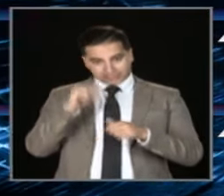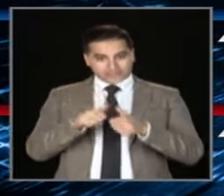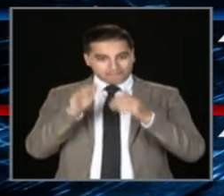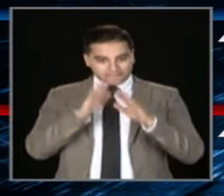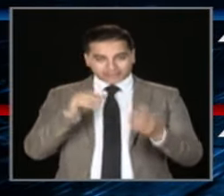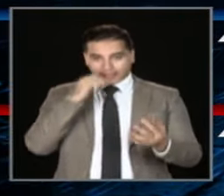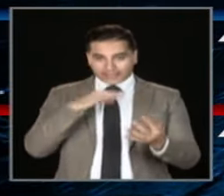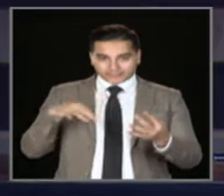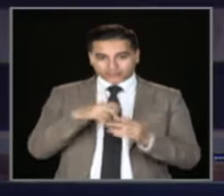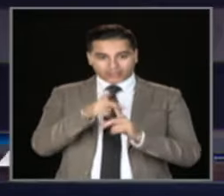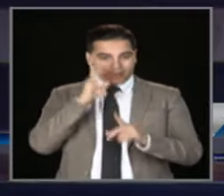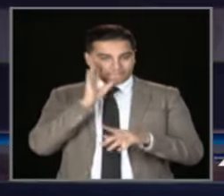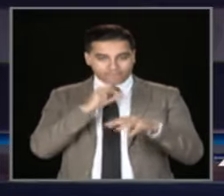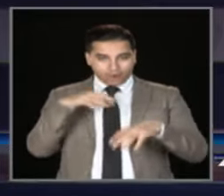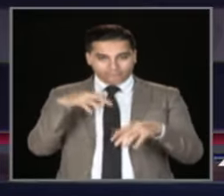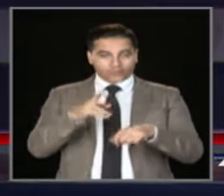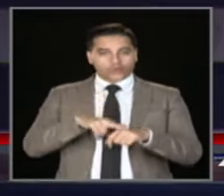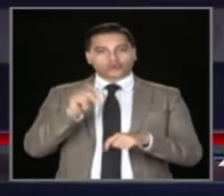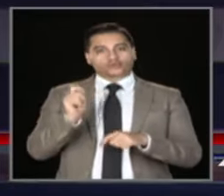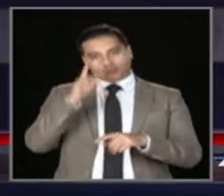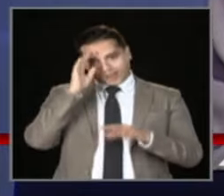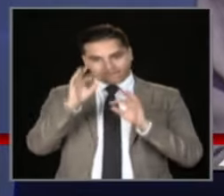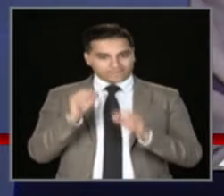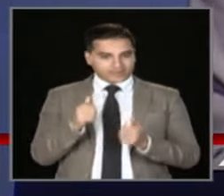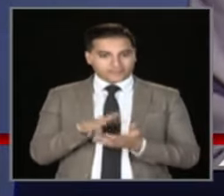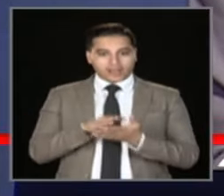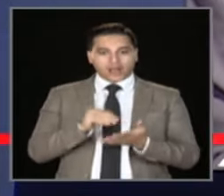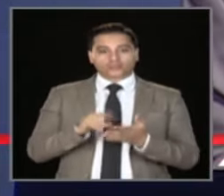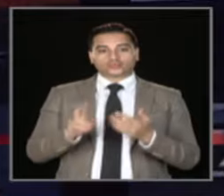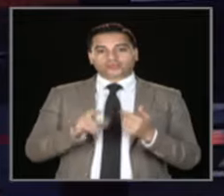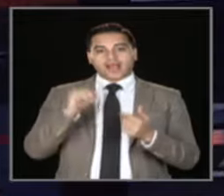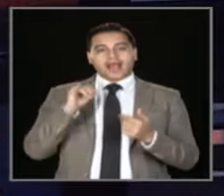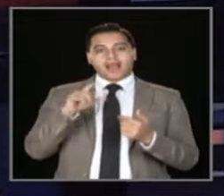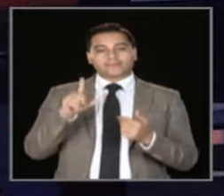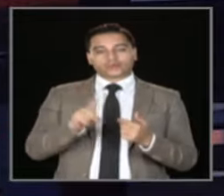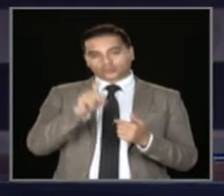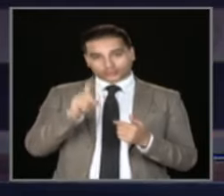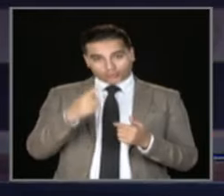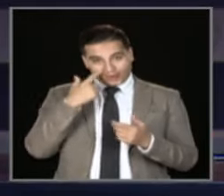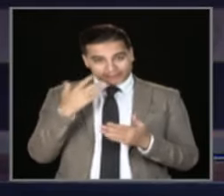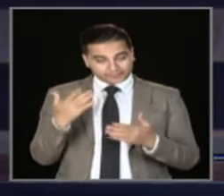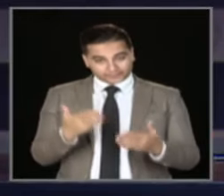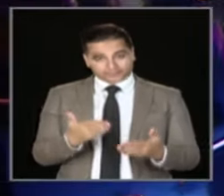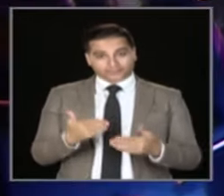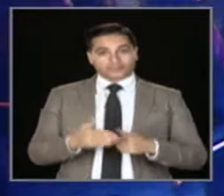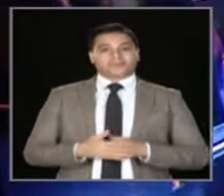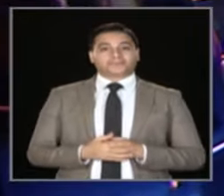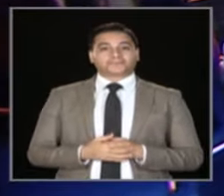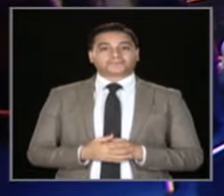وسرعه البديهه اول سؤال امل صوره وشخصيه والسؤال